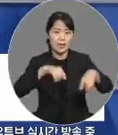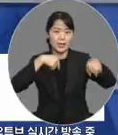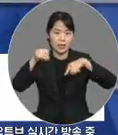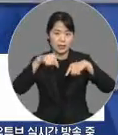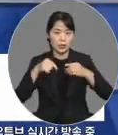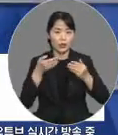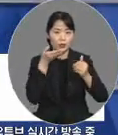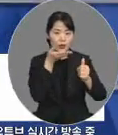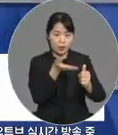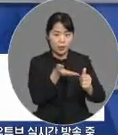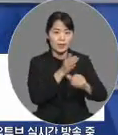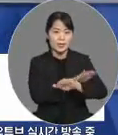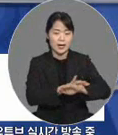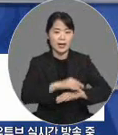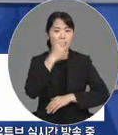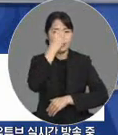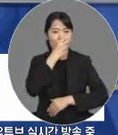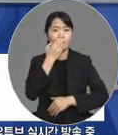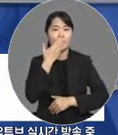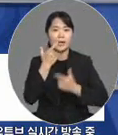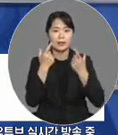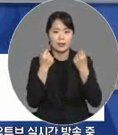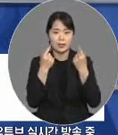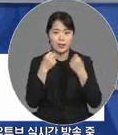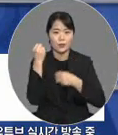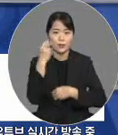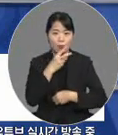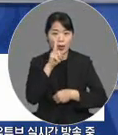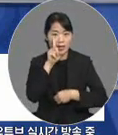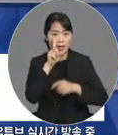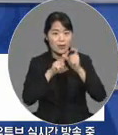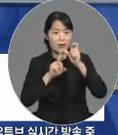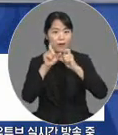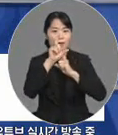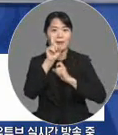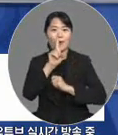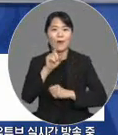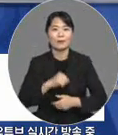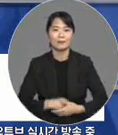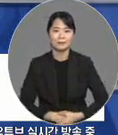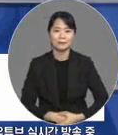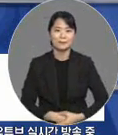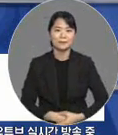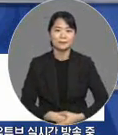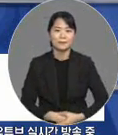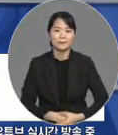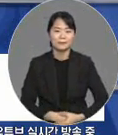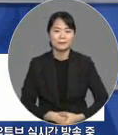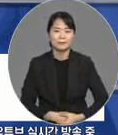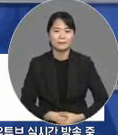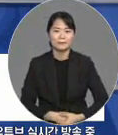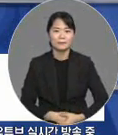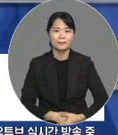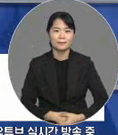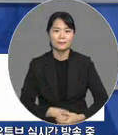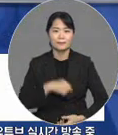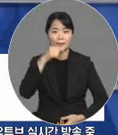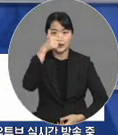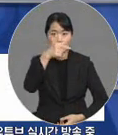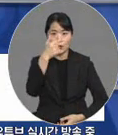있는지 잘 살펴줄 수 있을 것 같습니다. 그리고 또 하나가 있습니다.